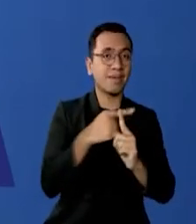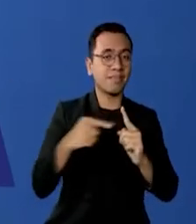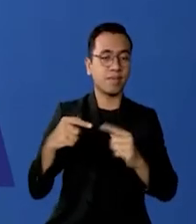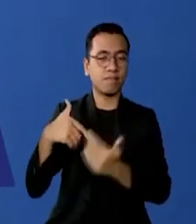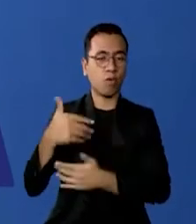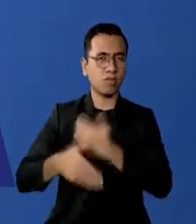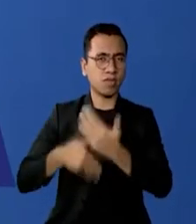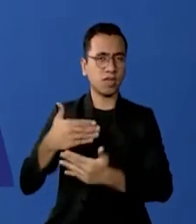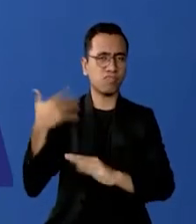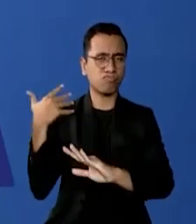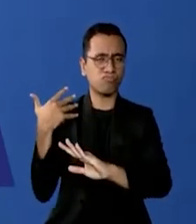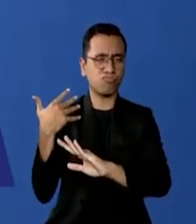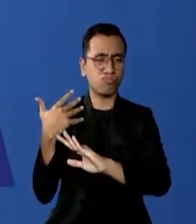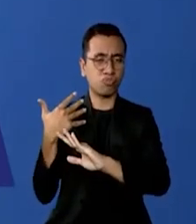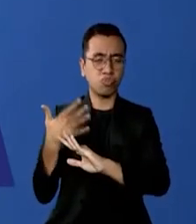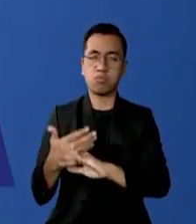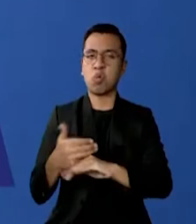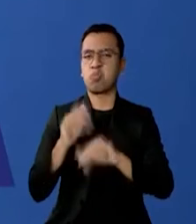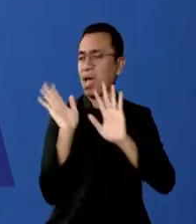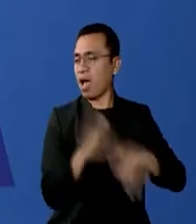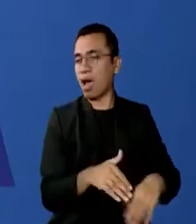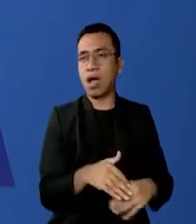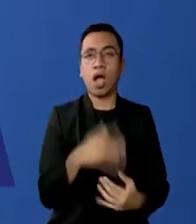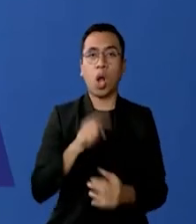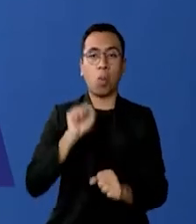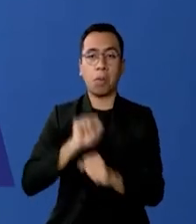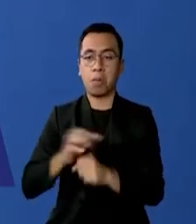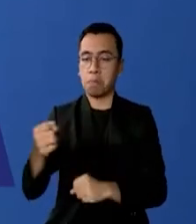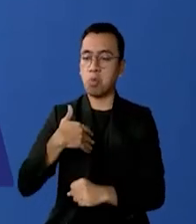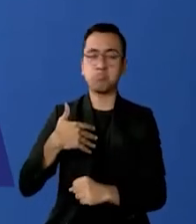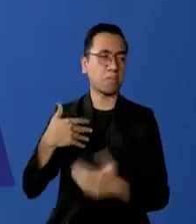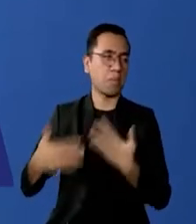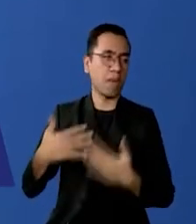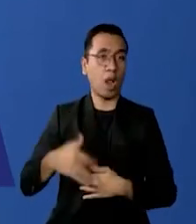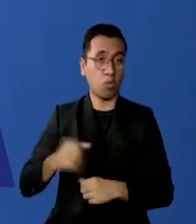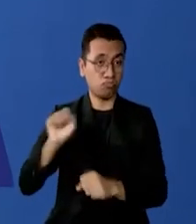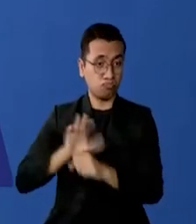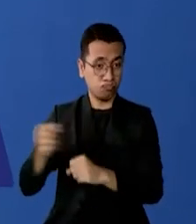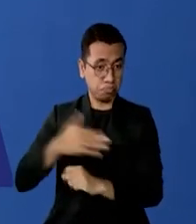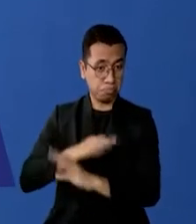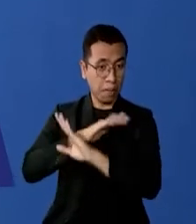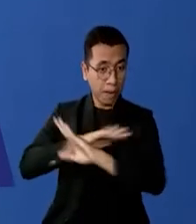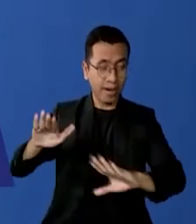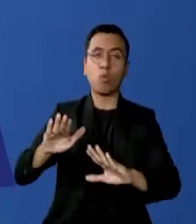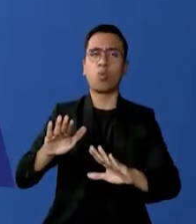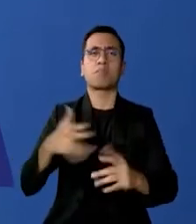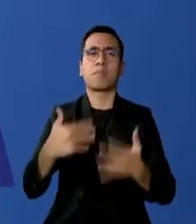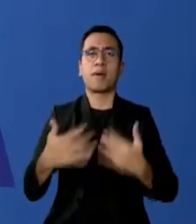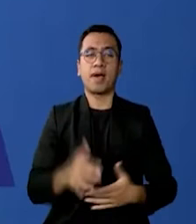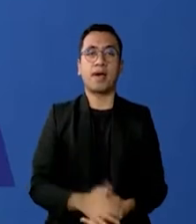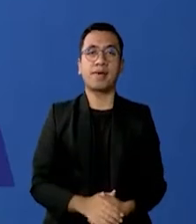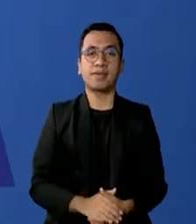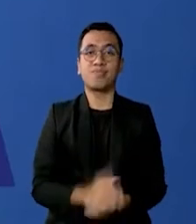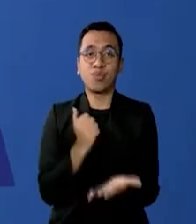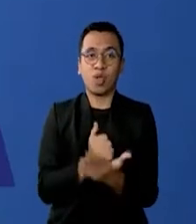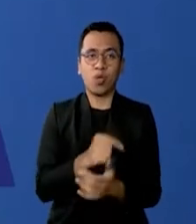Raya Sudahlah mau apajake nanti kena ya kena kalau nggak nggak kalau ini yang yang sebenarnya sangat